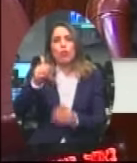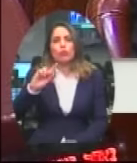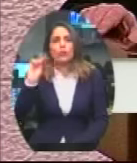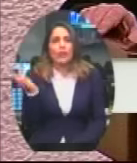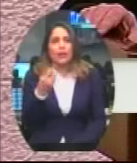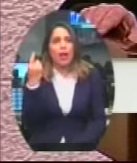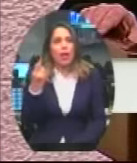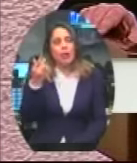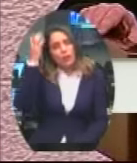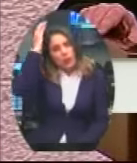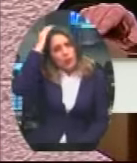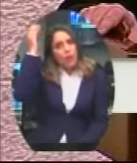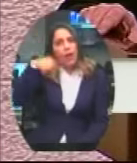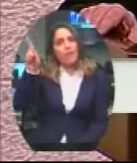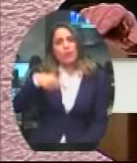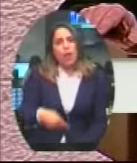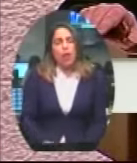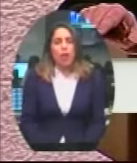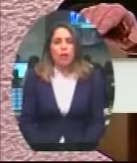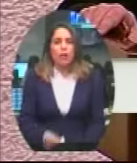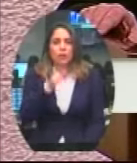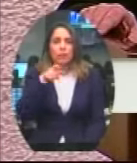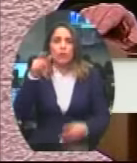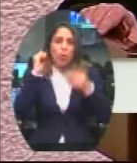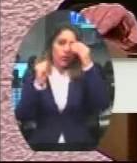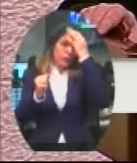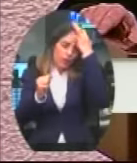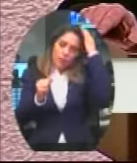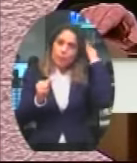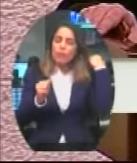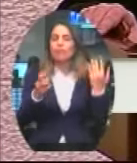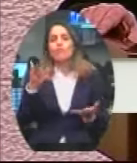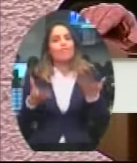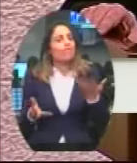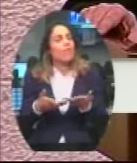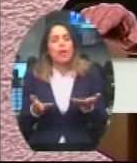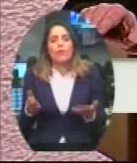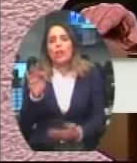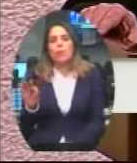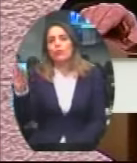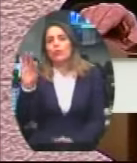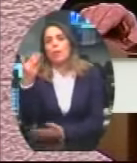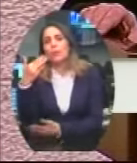הכיפה? אותם רוצחים לא מבדילים בין מדינת ישראל